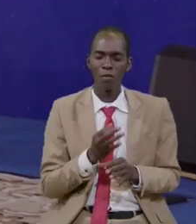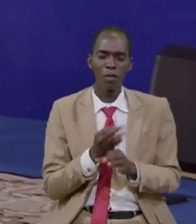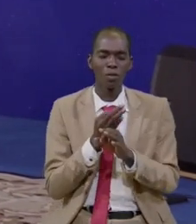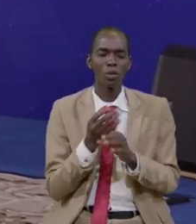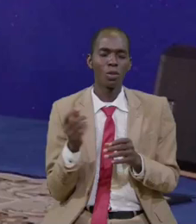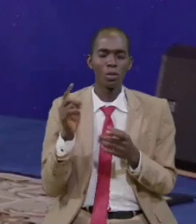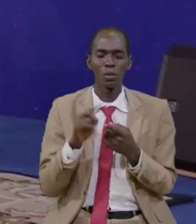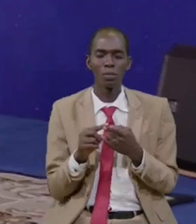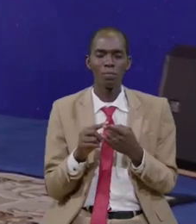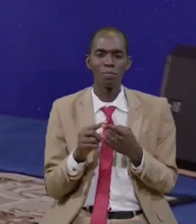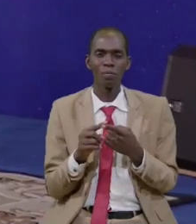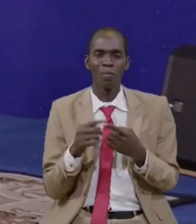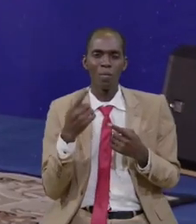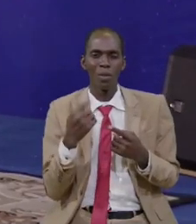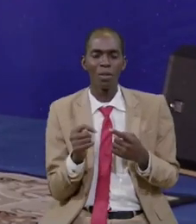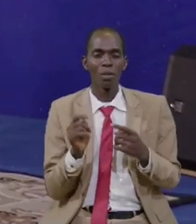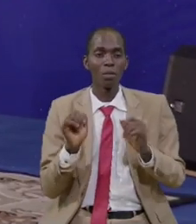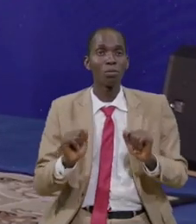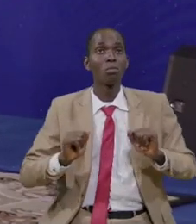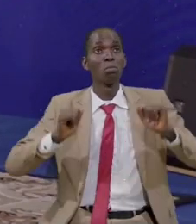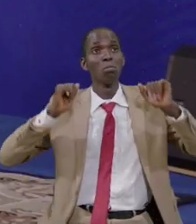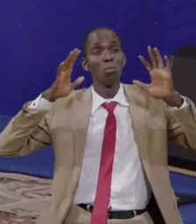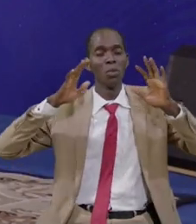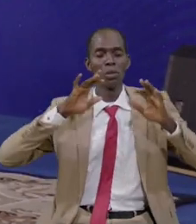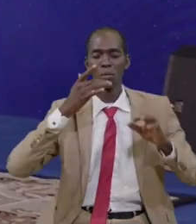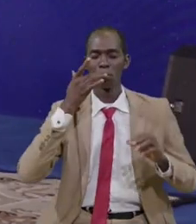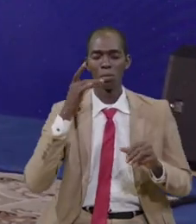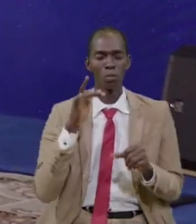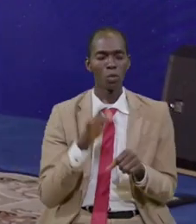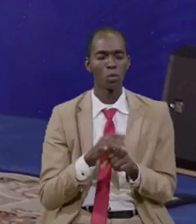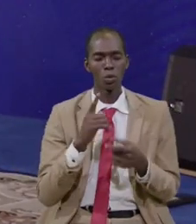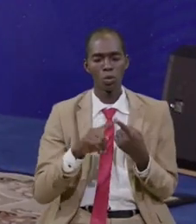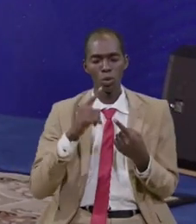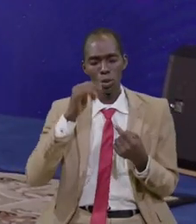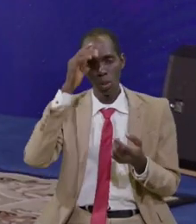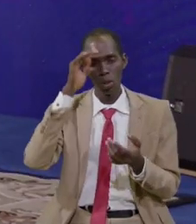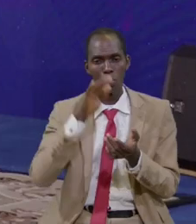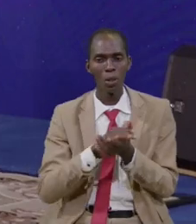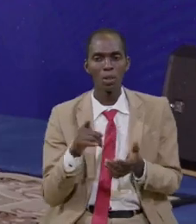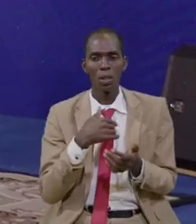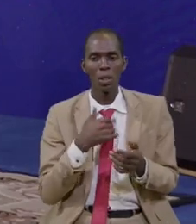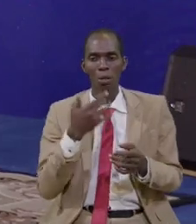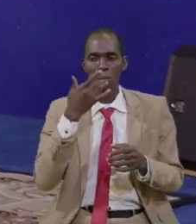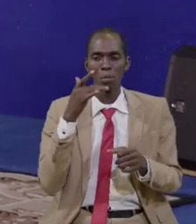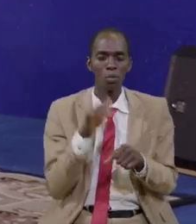Dieu, à leur consécration à Dieu, à leurs vœux, à leur mari, à leurs vœux, à leur épouse.